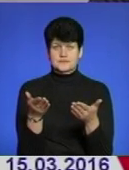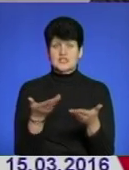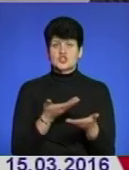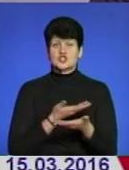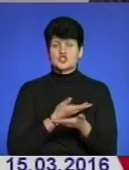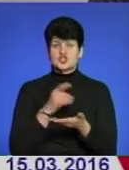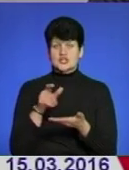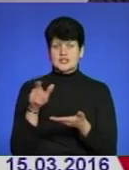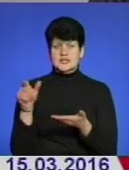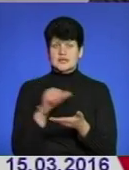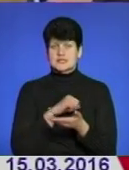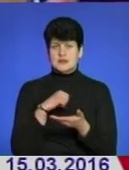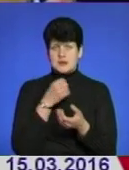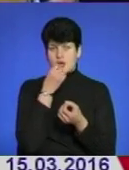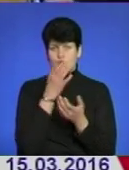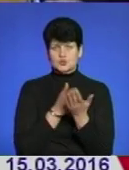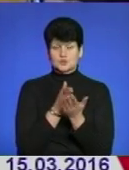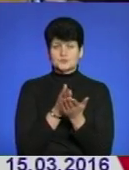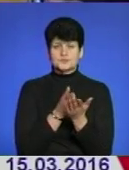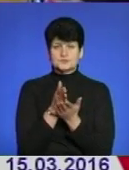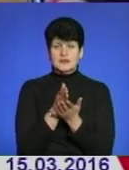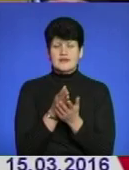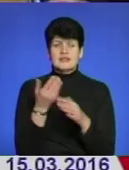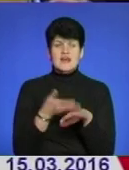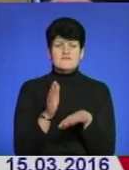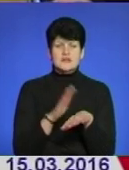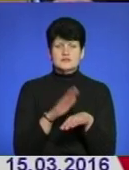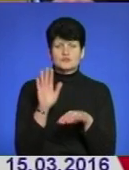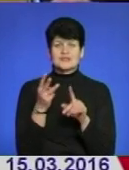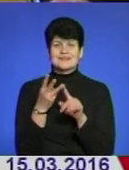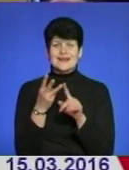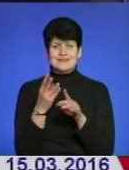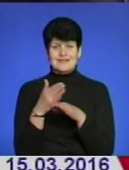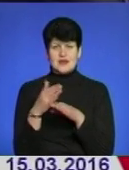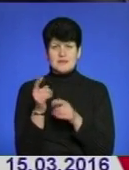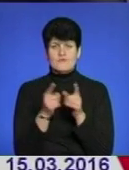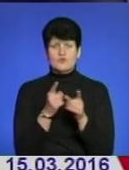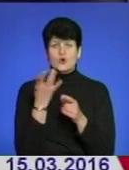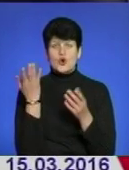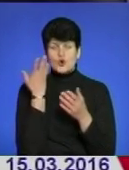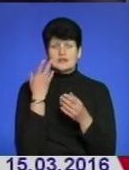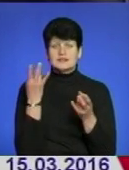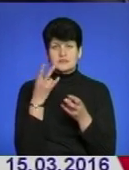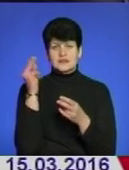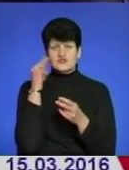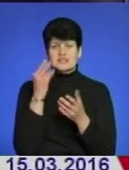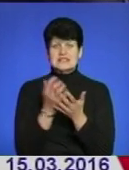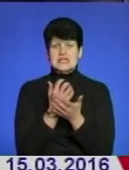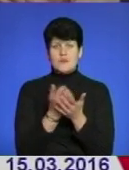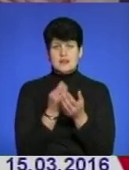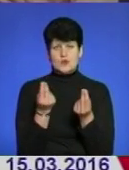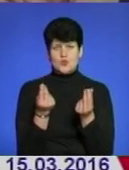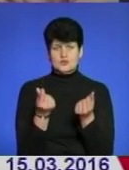жителям самые хорошие услуги. Найважчим для громад стане третій етап реформ, коли доведеться навчитися заробляти